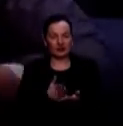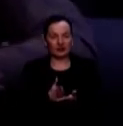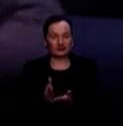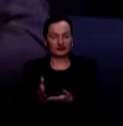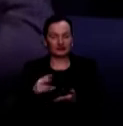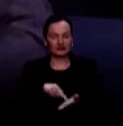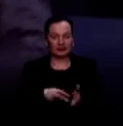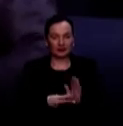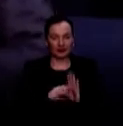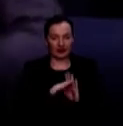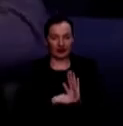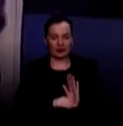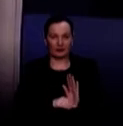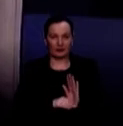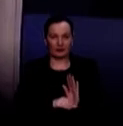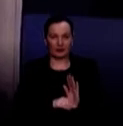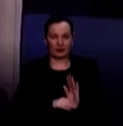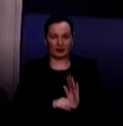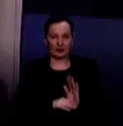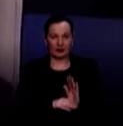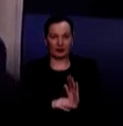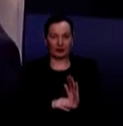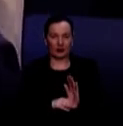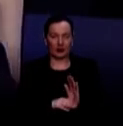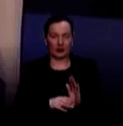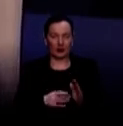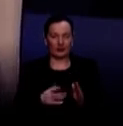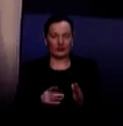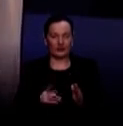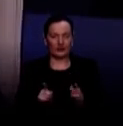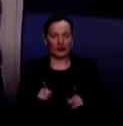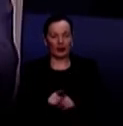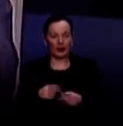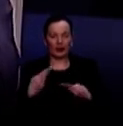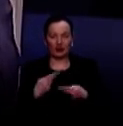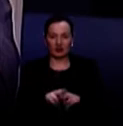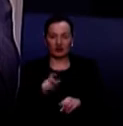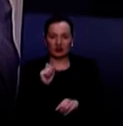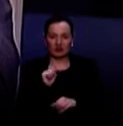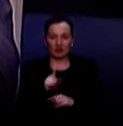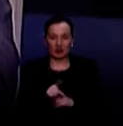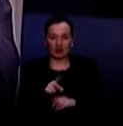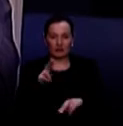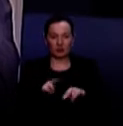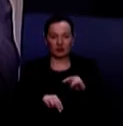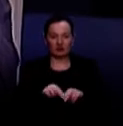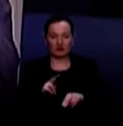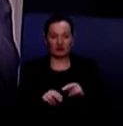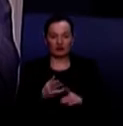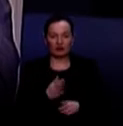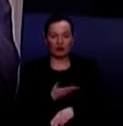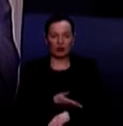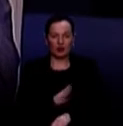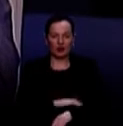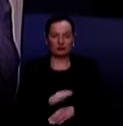попередню. Говоримо. От у нас оптимістично, дивіться, в нас був, я згадую, таке технічне завдання, будівництво в Полтавській області,